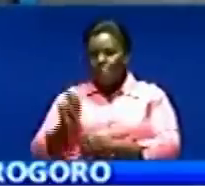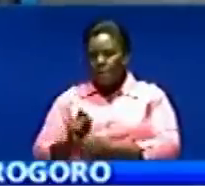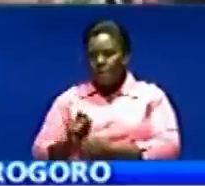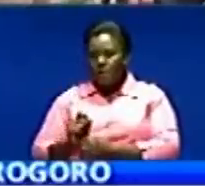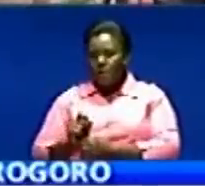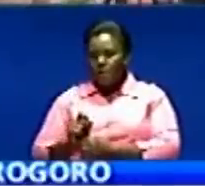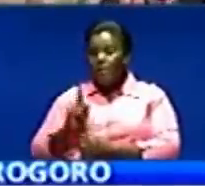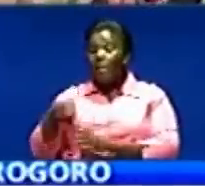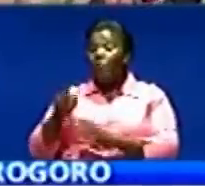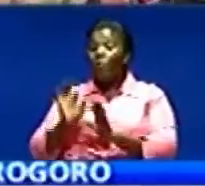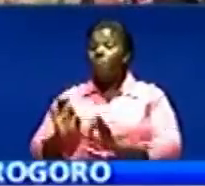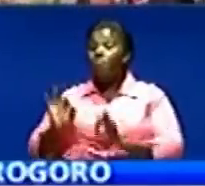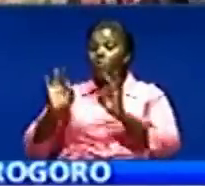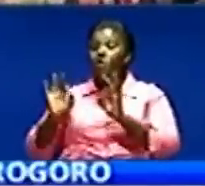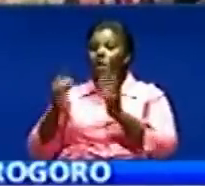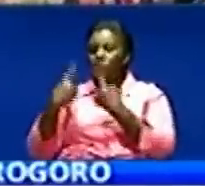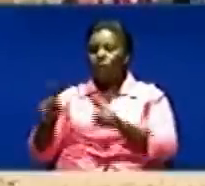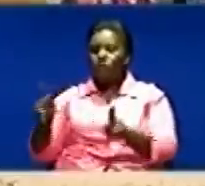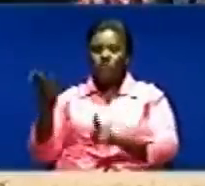mwanzo.